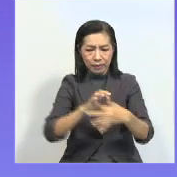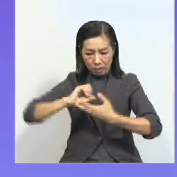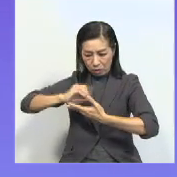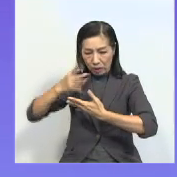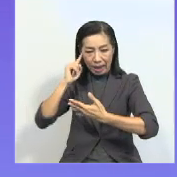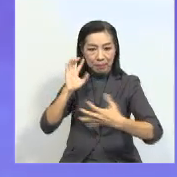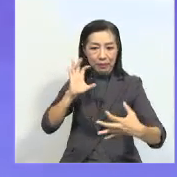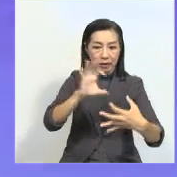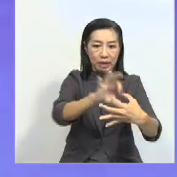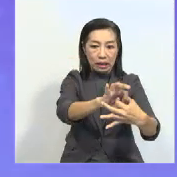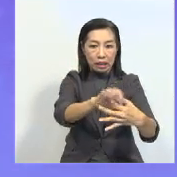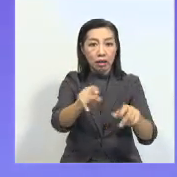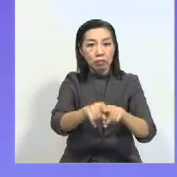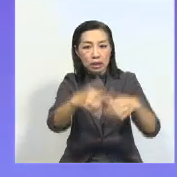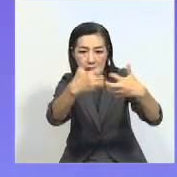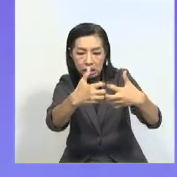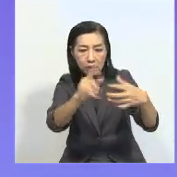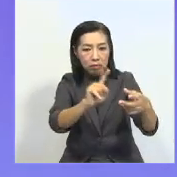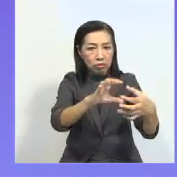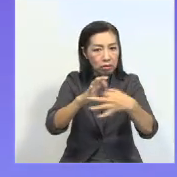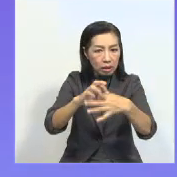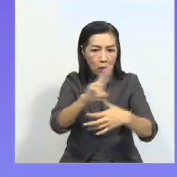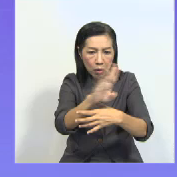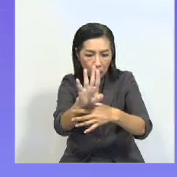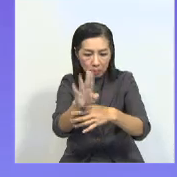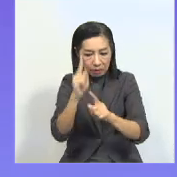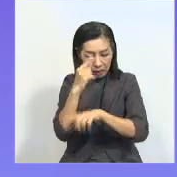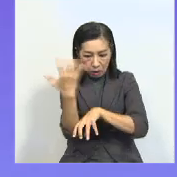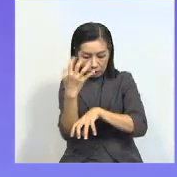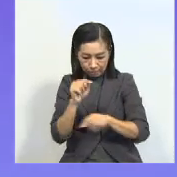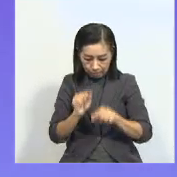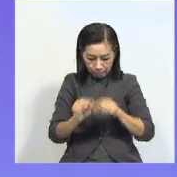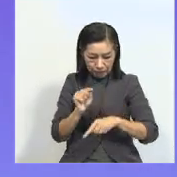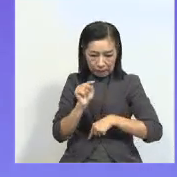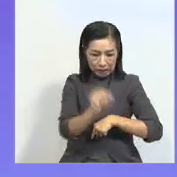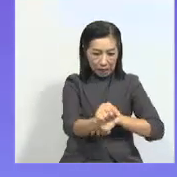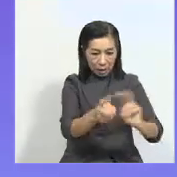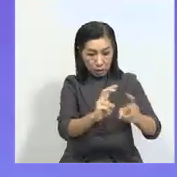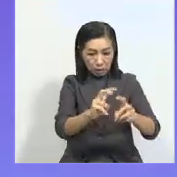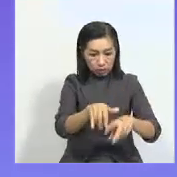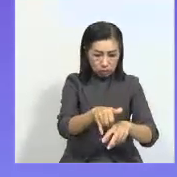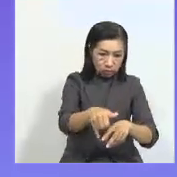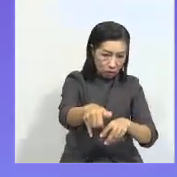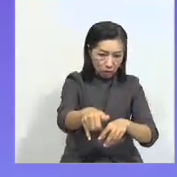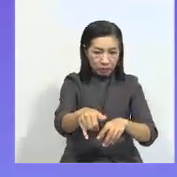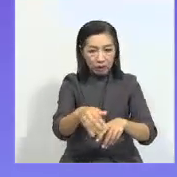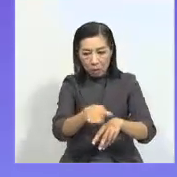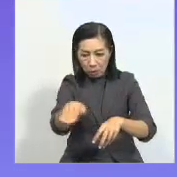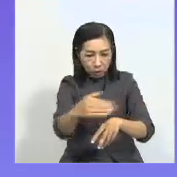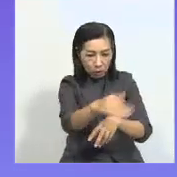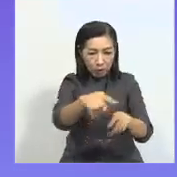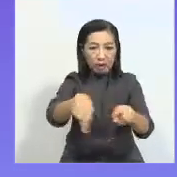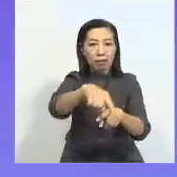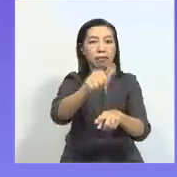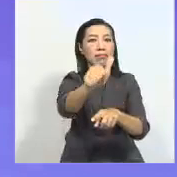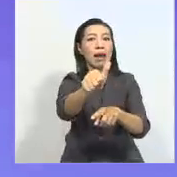กลไกแล้วก็มาผนวกกับเรื่องของระบบสั่งการด้วยคอมพิวเตอร์ก็จะสามารถให้หุ่นยนต์ตัวนั้นๆ